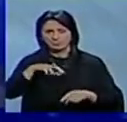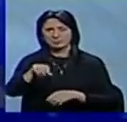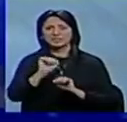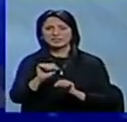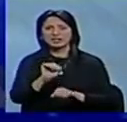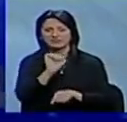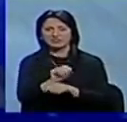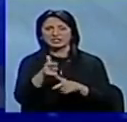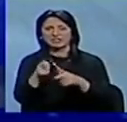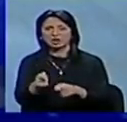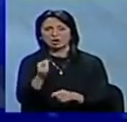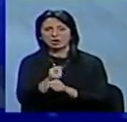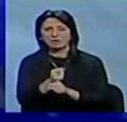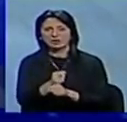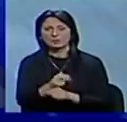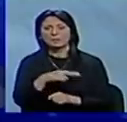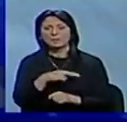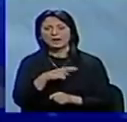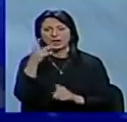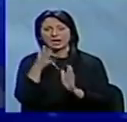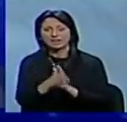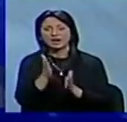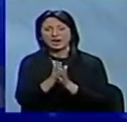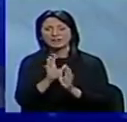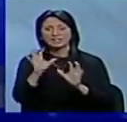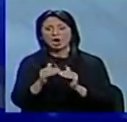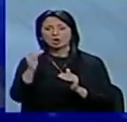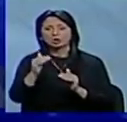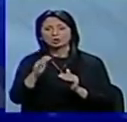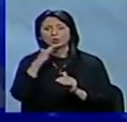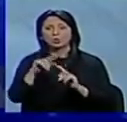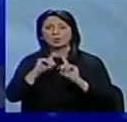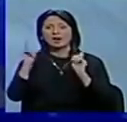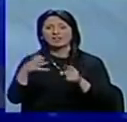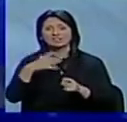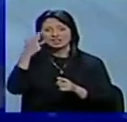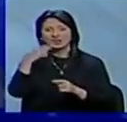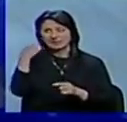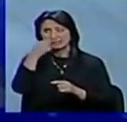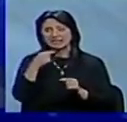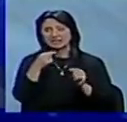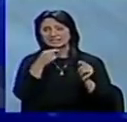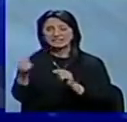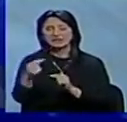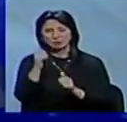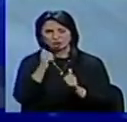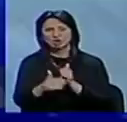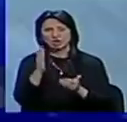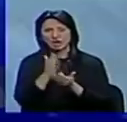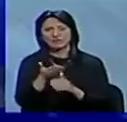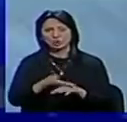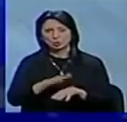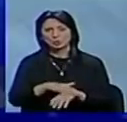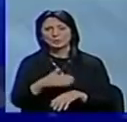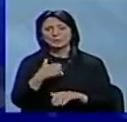ამ ვეტოს. მიუხედავად იმისა, რომ პარლამენტში გასაგები არ არის საკონსტიტუციო უმრავლესობა ქართული ოცნების სახით, საღეზის წინააღმდეგ ბრძოლა ის შემთხვევაში მაინც არის ხომ რთული